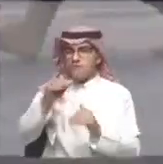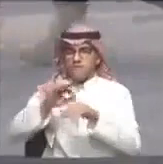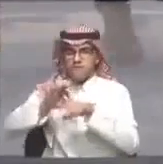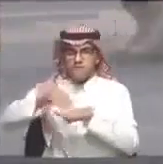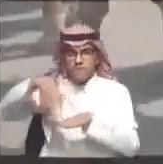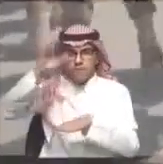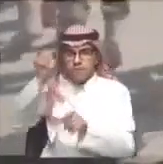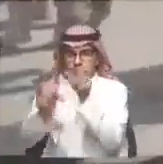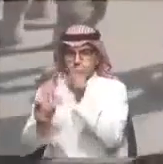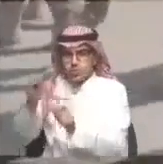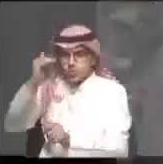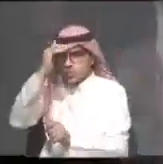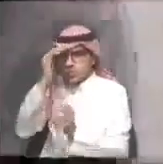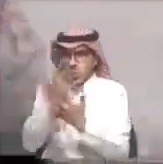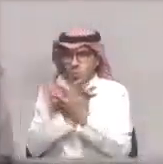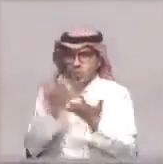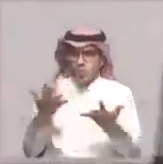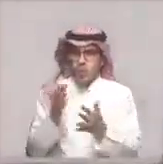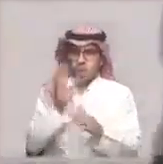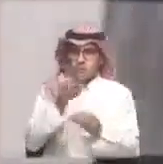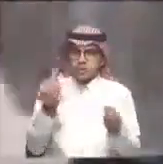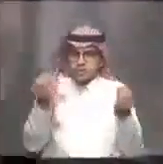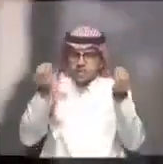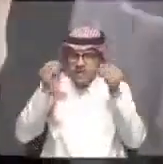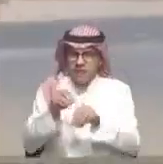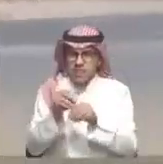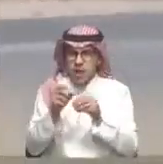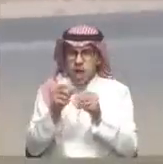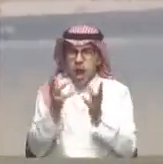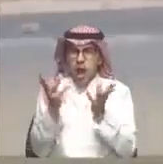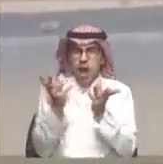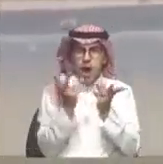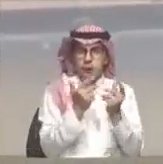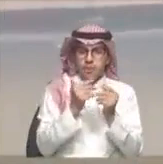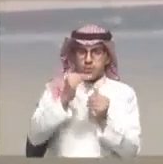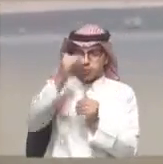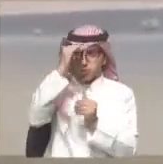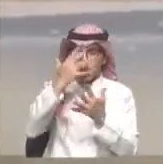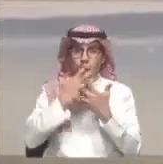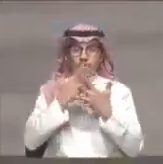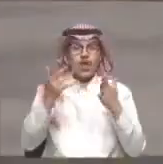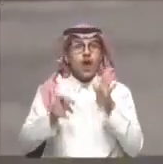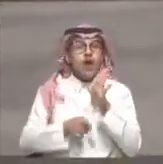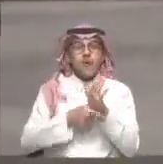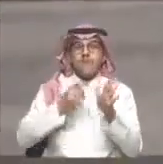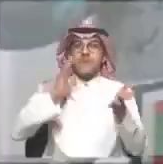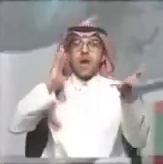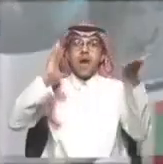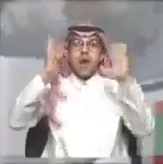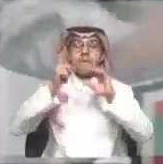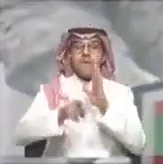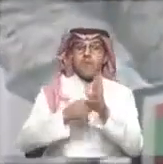الدول كأحد أكبر عملية حشد للقوات المتنوعة والعتاد العسكري النوعي المستخدم